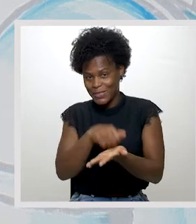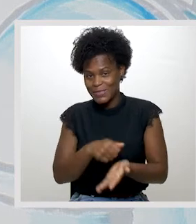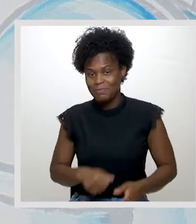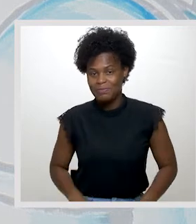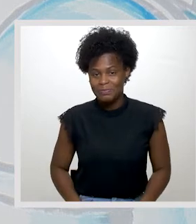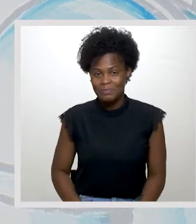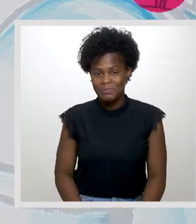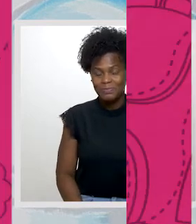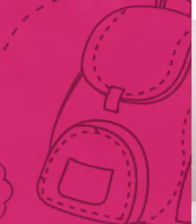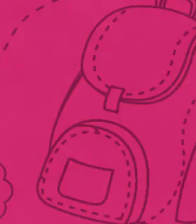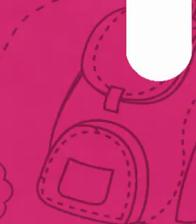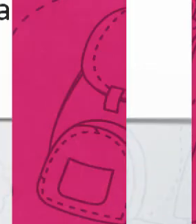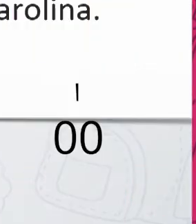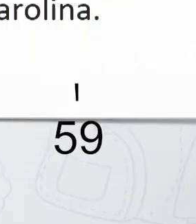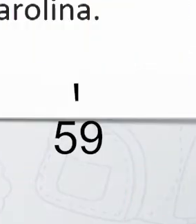corrige.